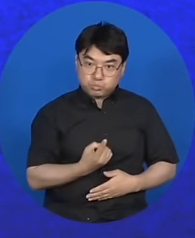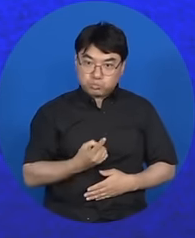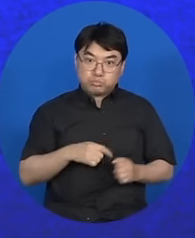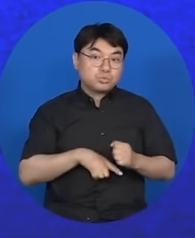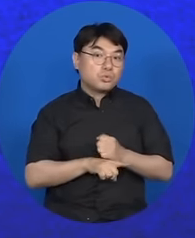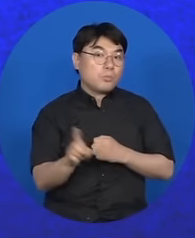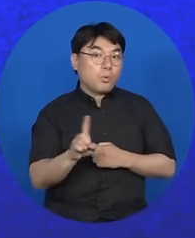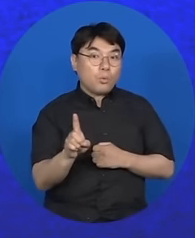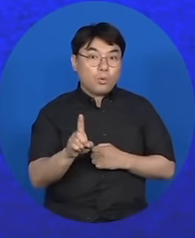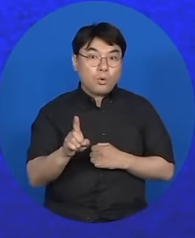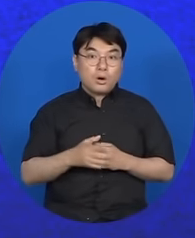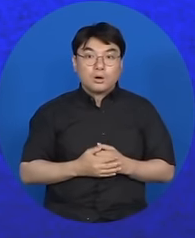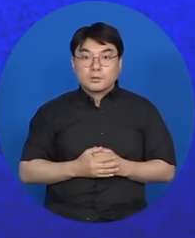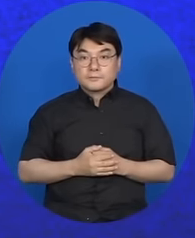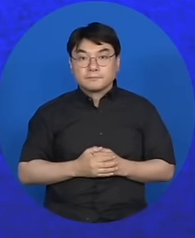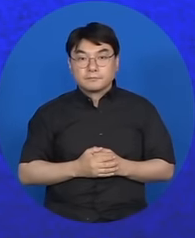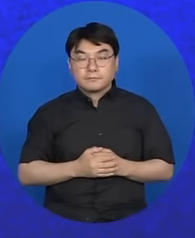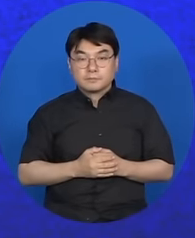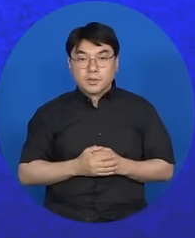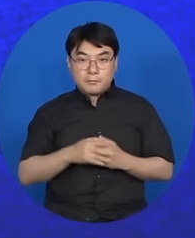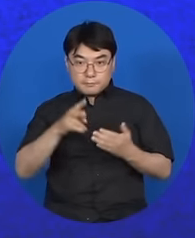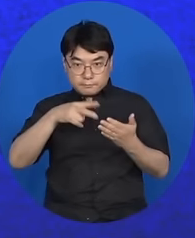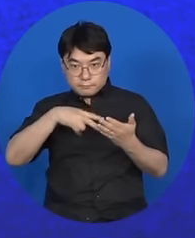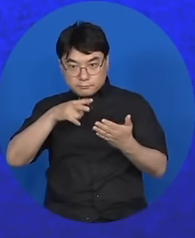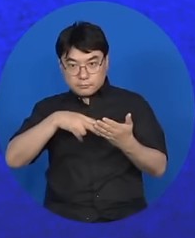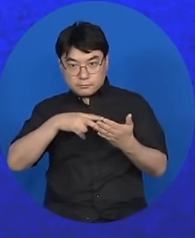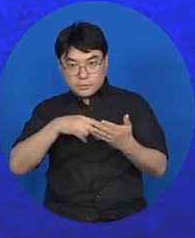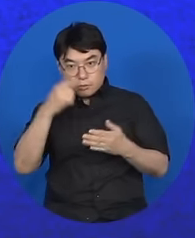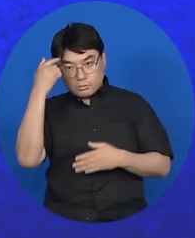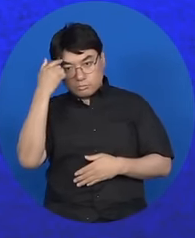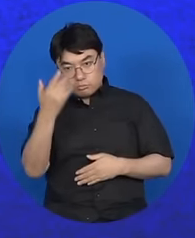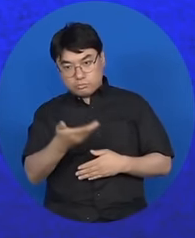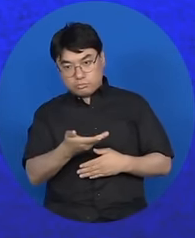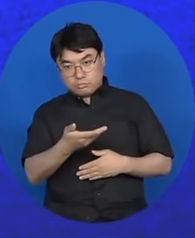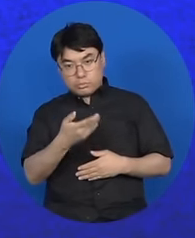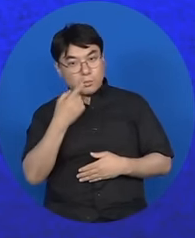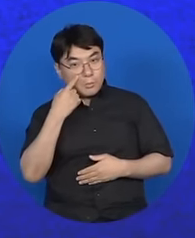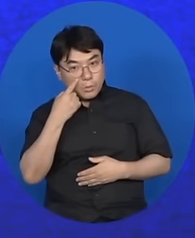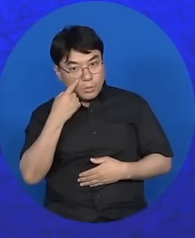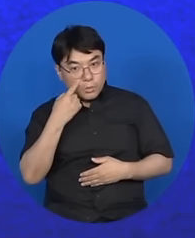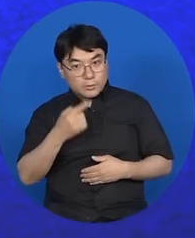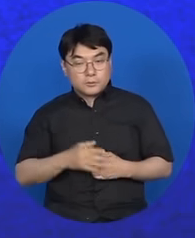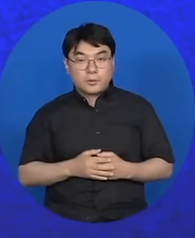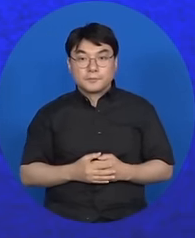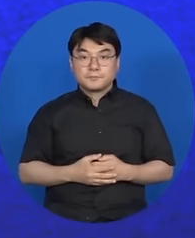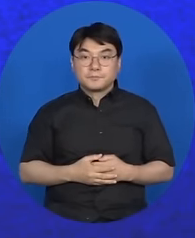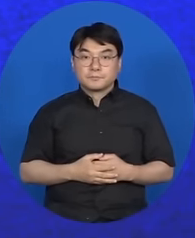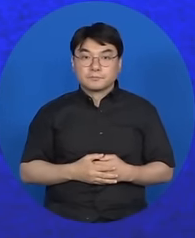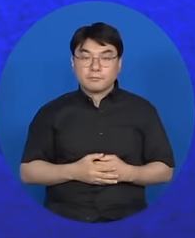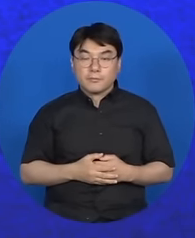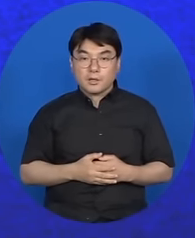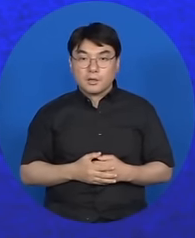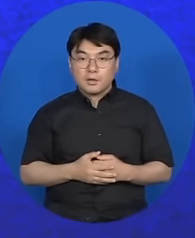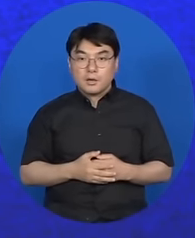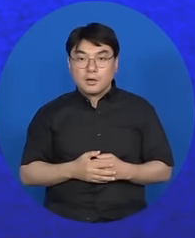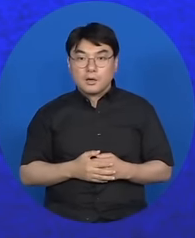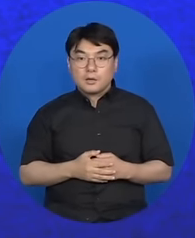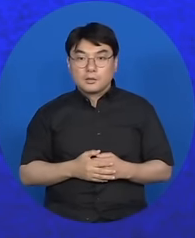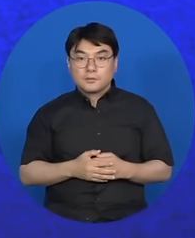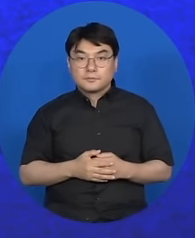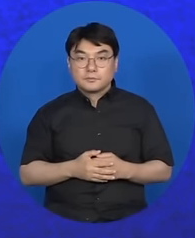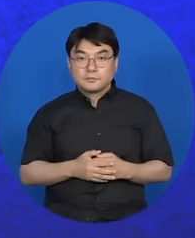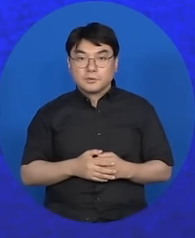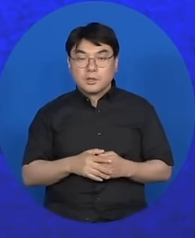여러분 이 말씀을 읽을 때 한번 질문을 던져보셔야 돼요. 이 사람은 뭐가 아쉬워서 그 이방인, 유대인도 아닌 그